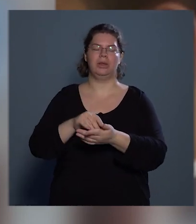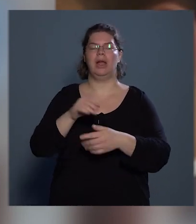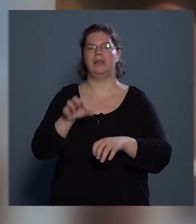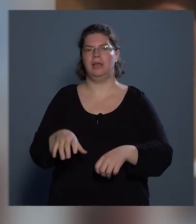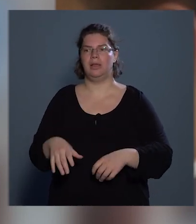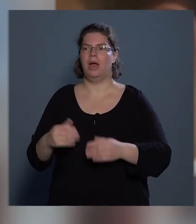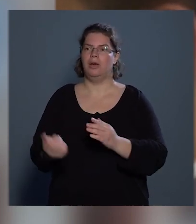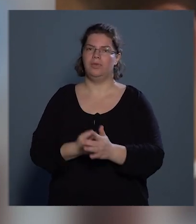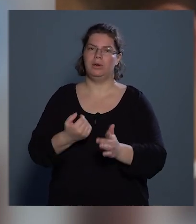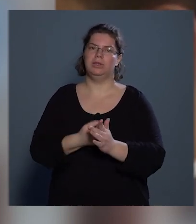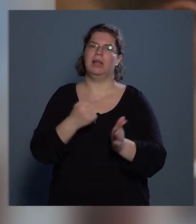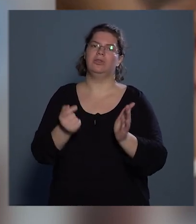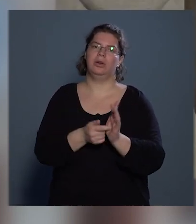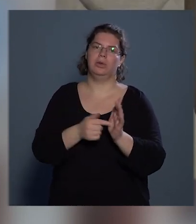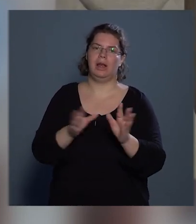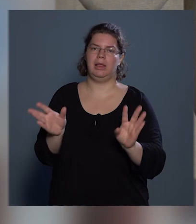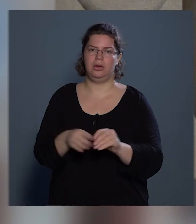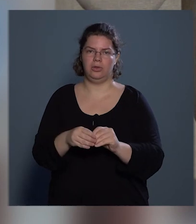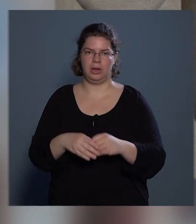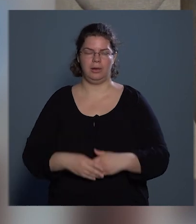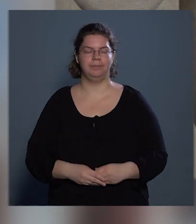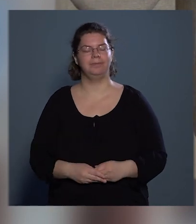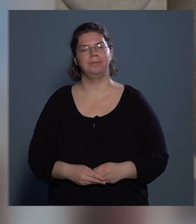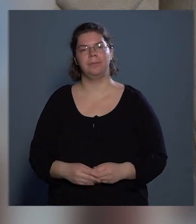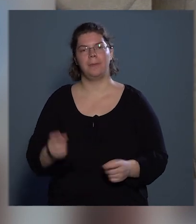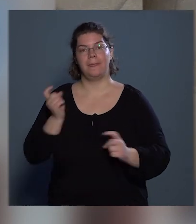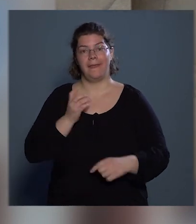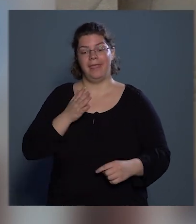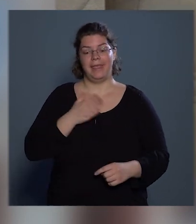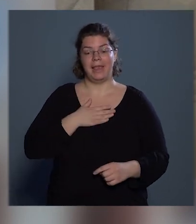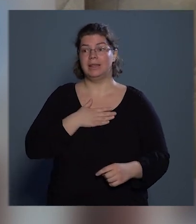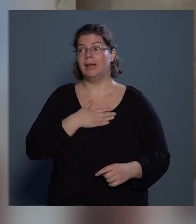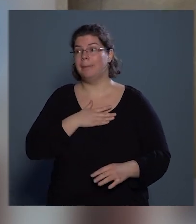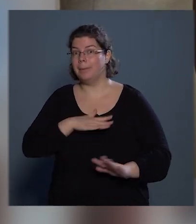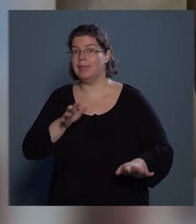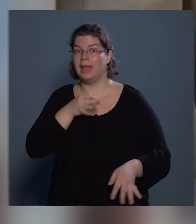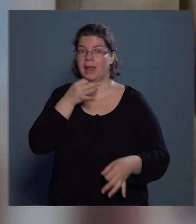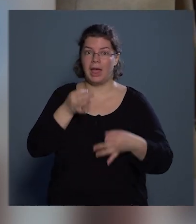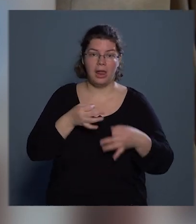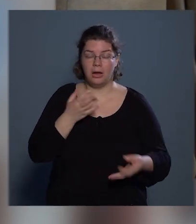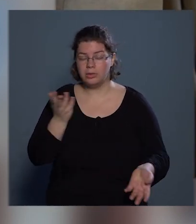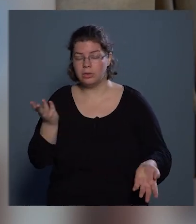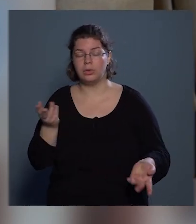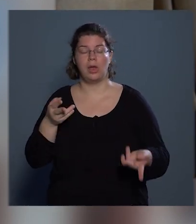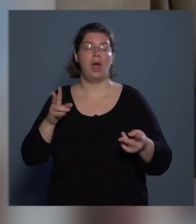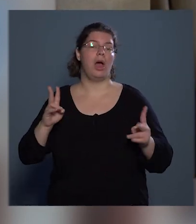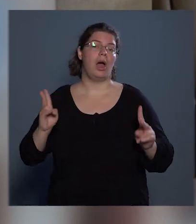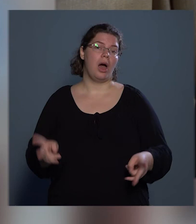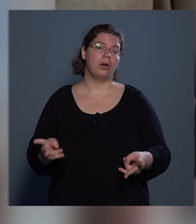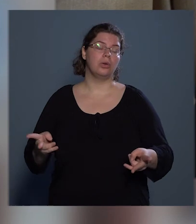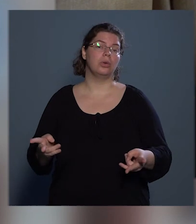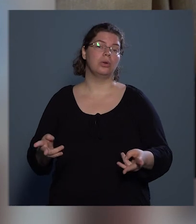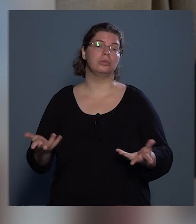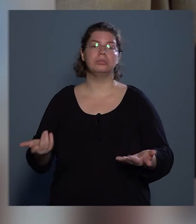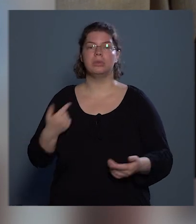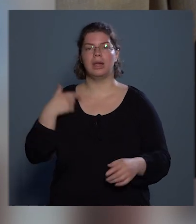felújítási kötelezettségekkel? Szerintem elhangzott minden, akkor én